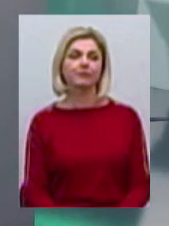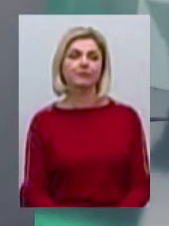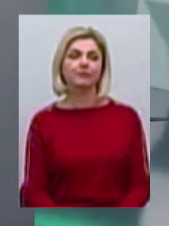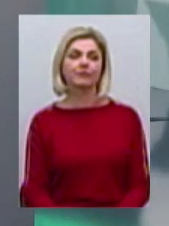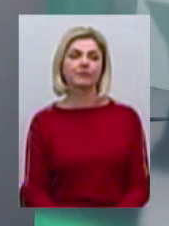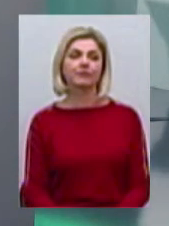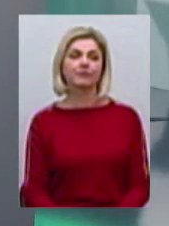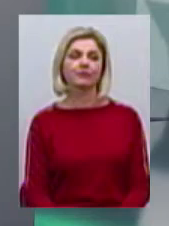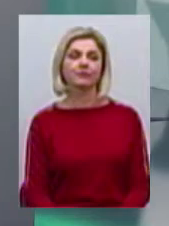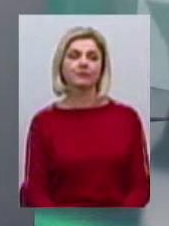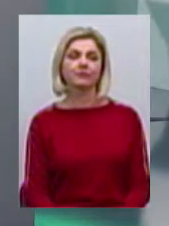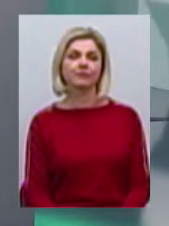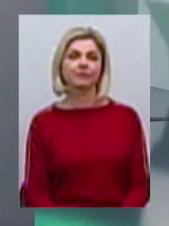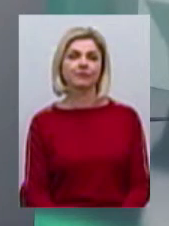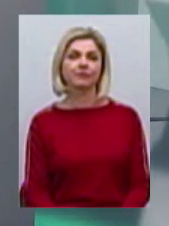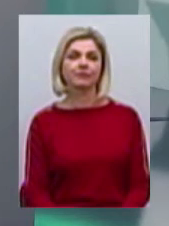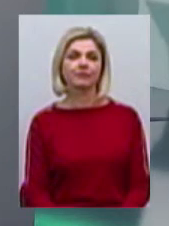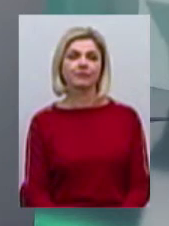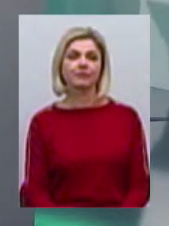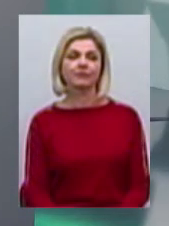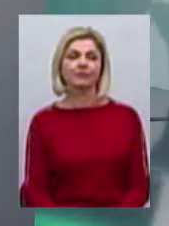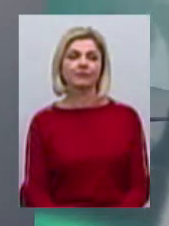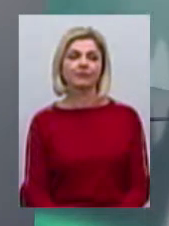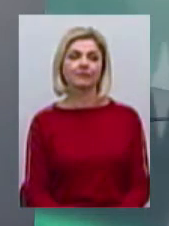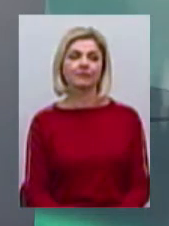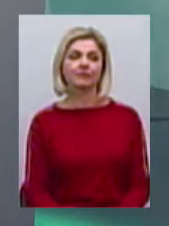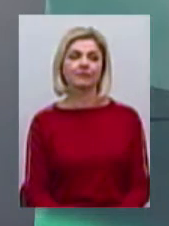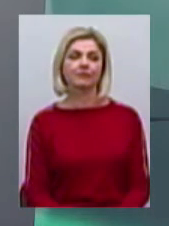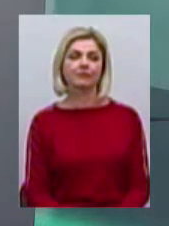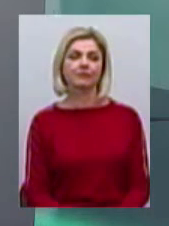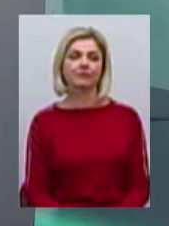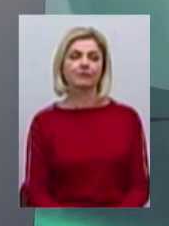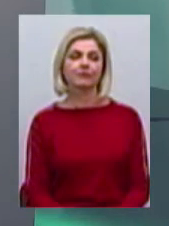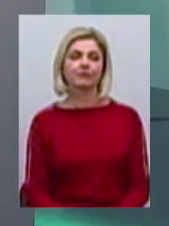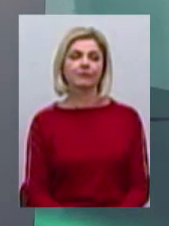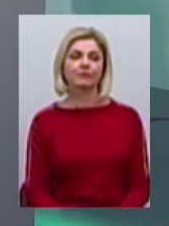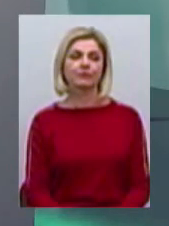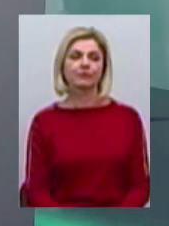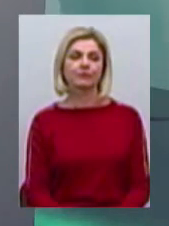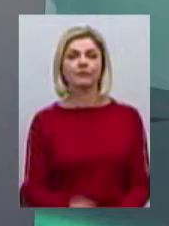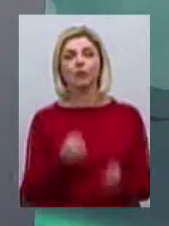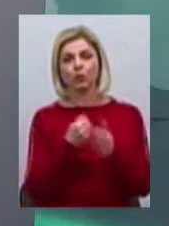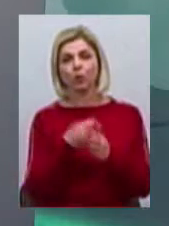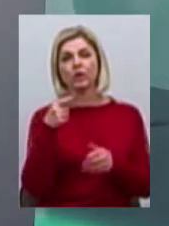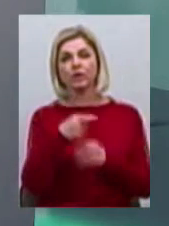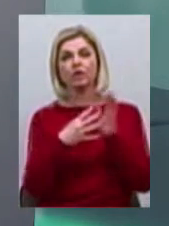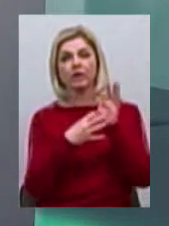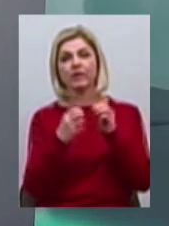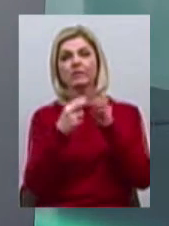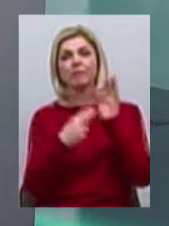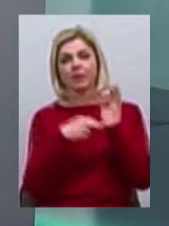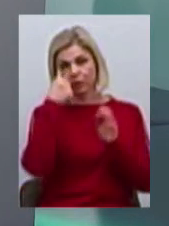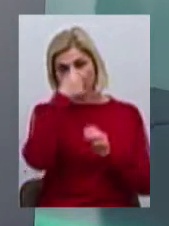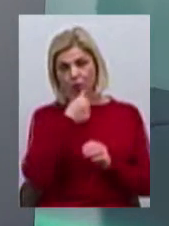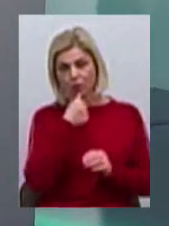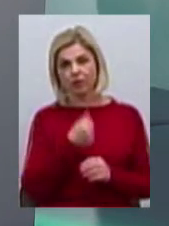Так. Так, видно, показати я. Величезне таке оголошення. До 1917 року у нас залишається